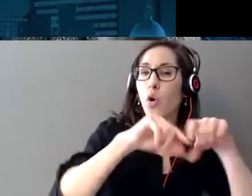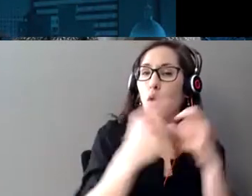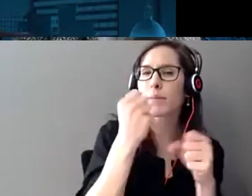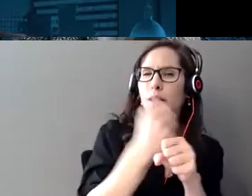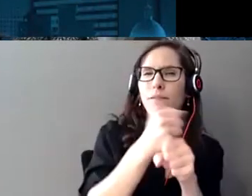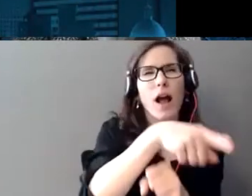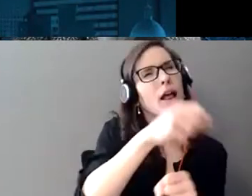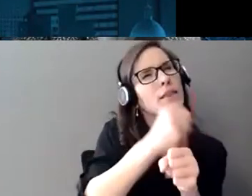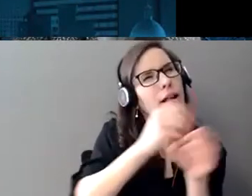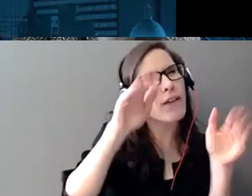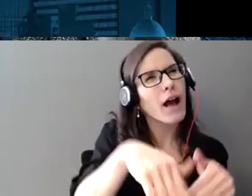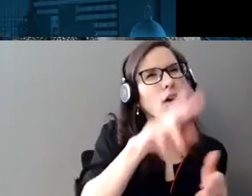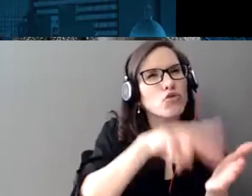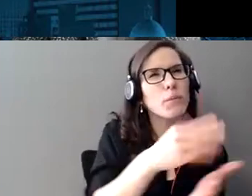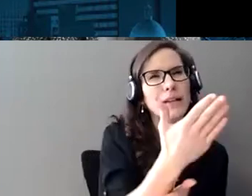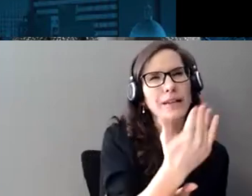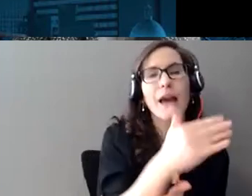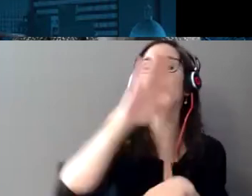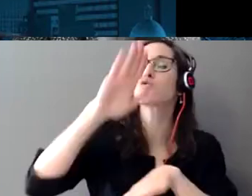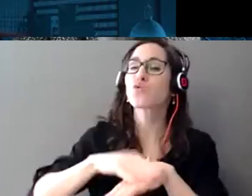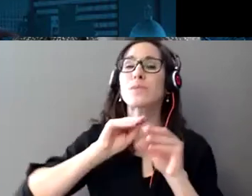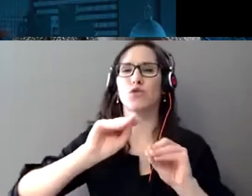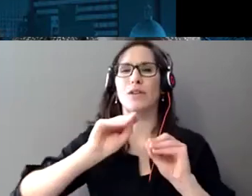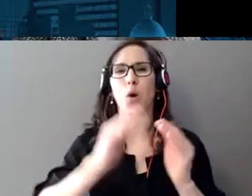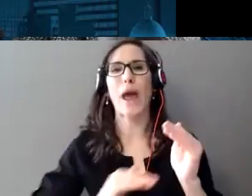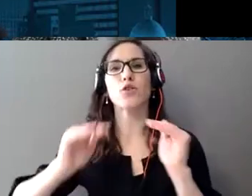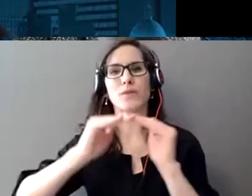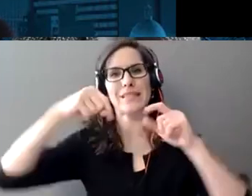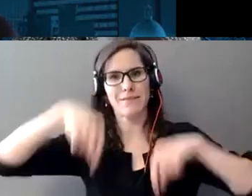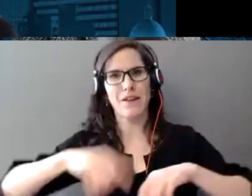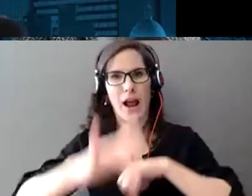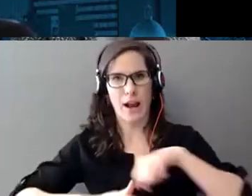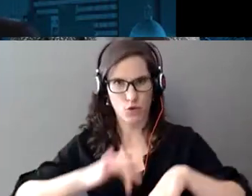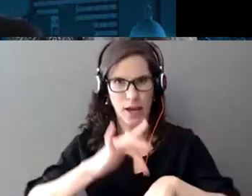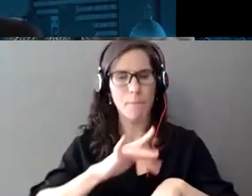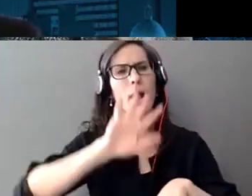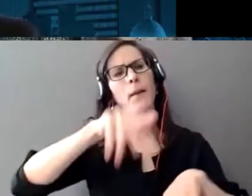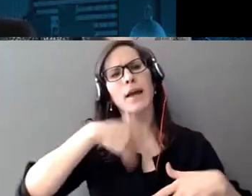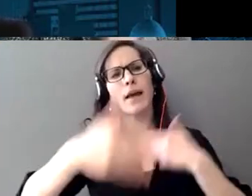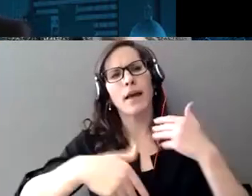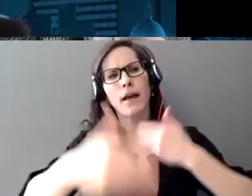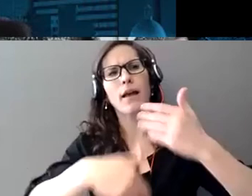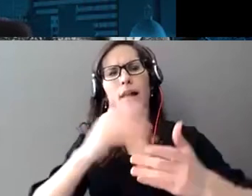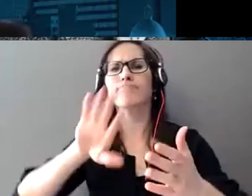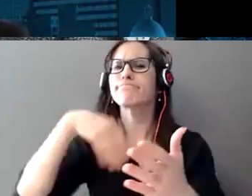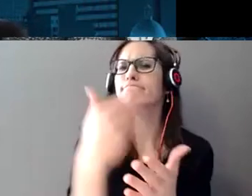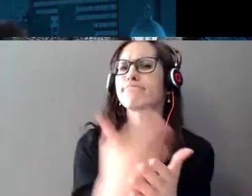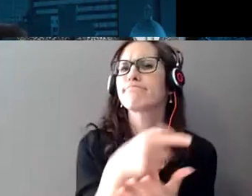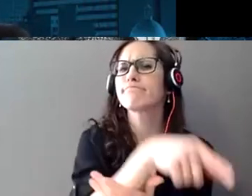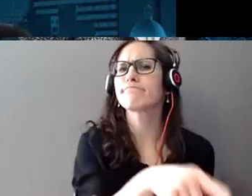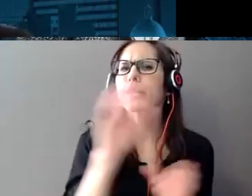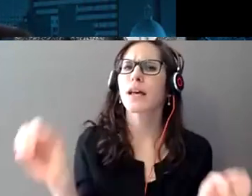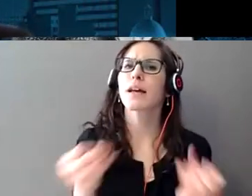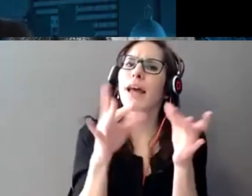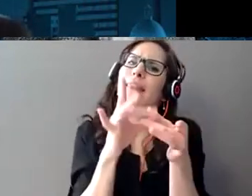2015 sur l'éducation inclusive à l'UQAM et qui est arrivé à la constitution d'une définition de l